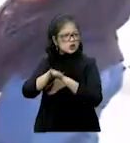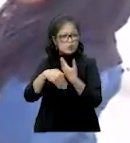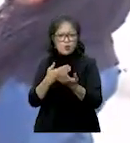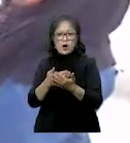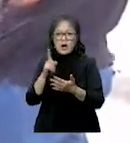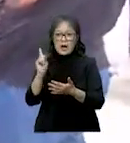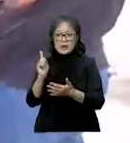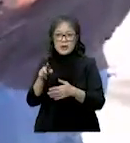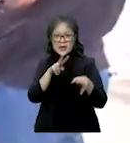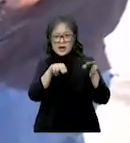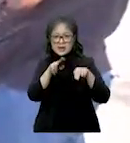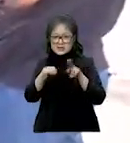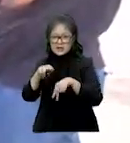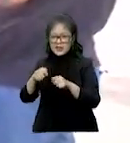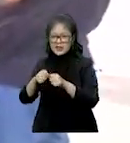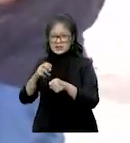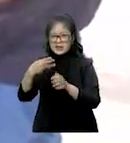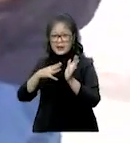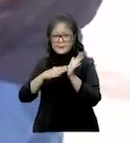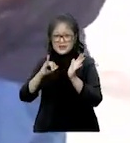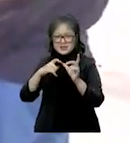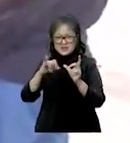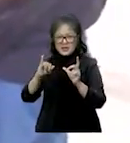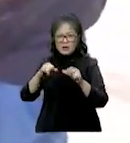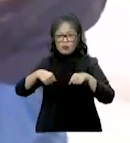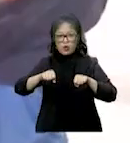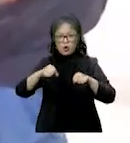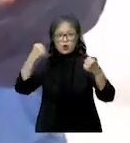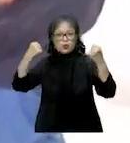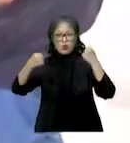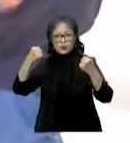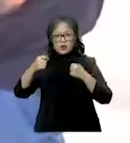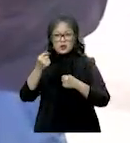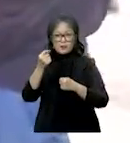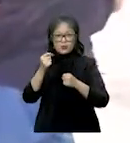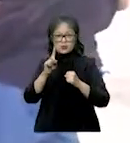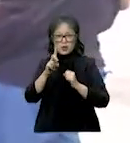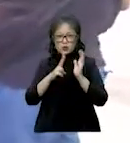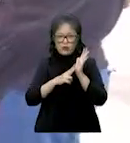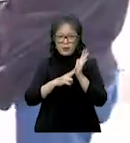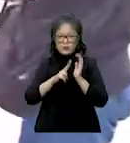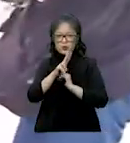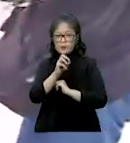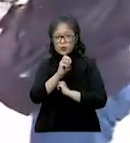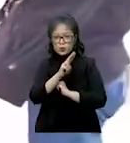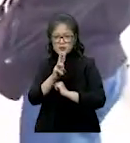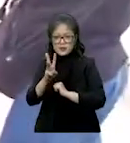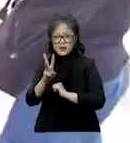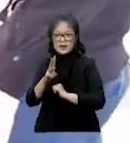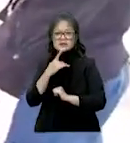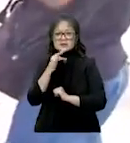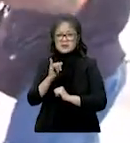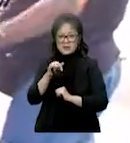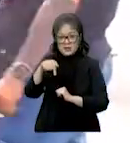melakukan razia uji emisi kendaraan bermotor mulai Rabu 1 November 2023 seperti salah satu di titik